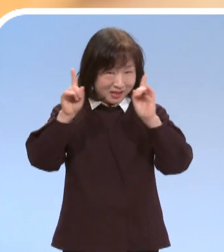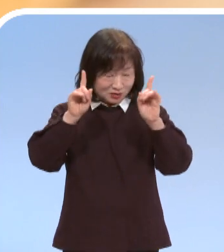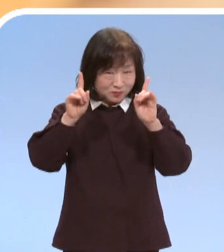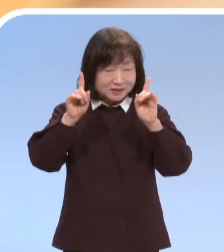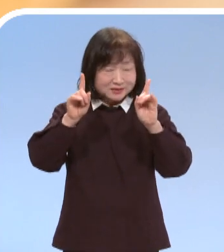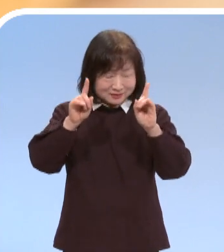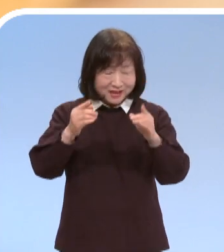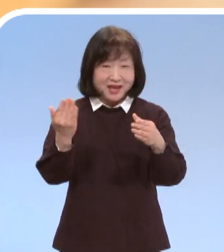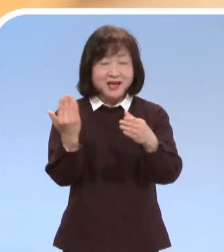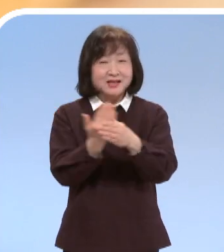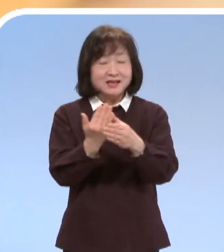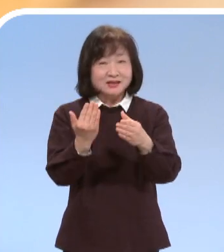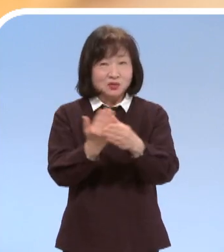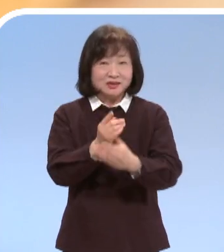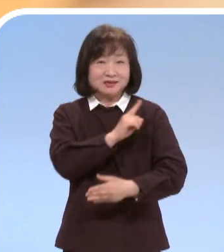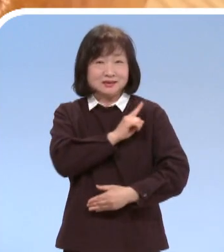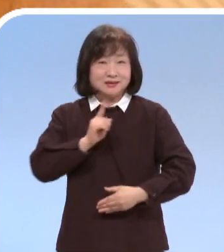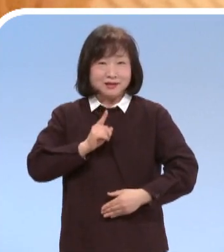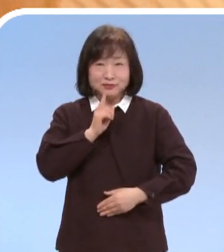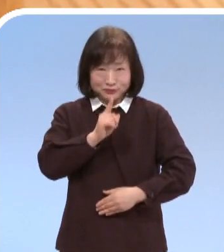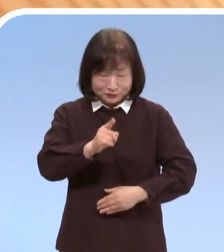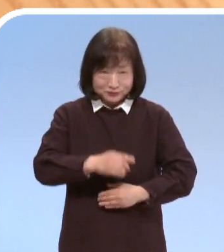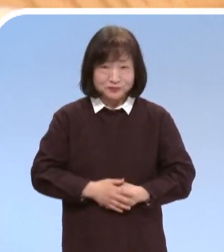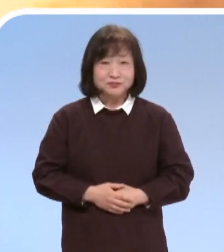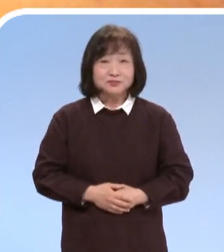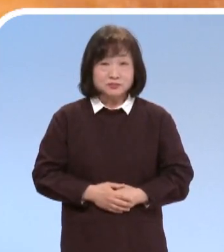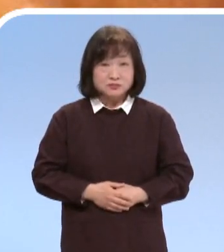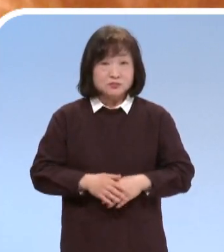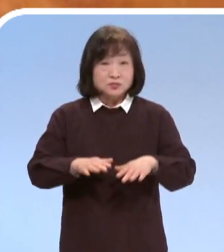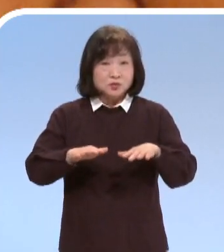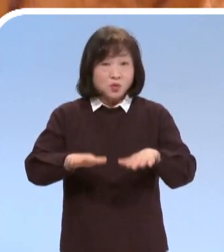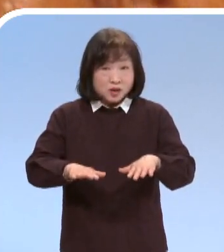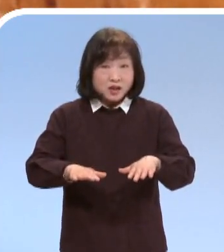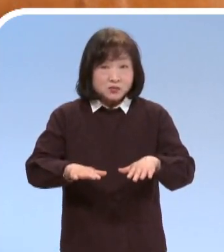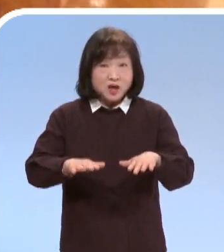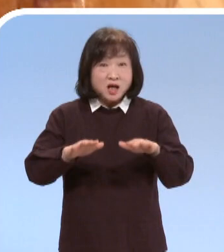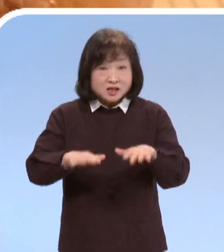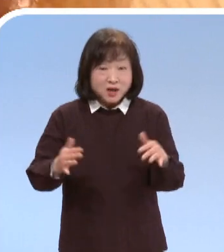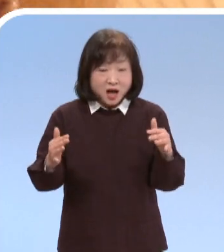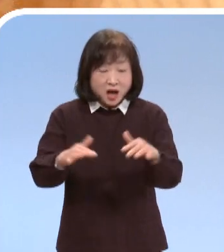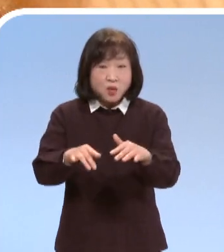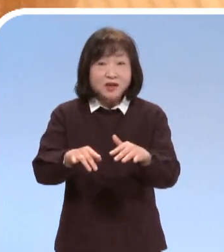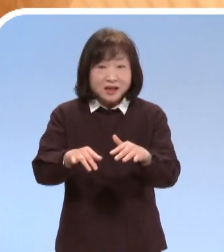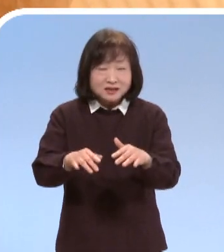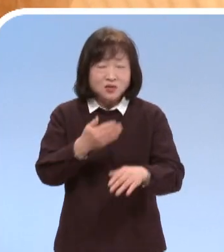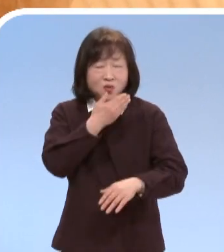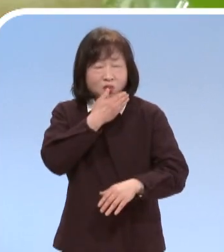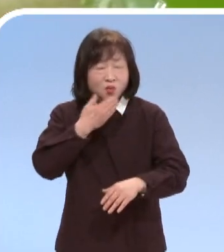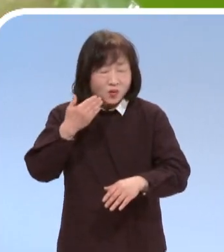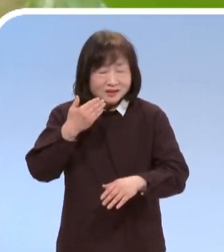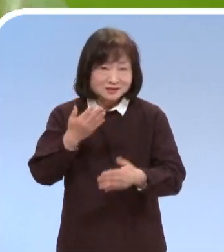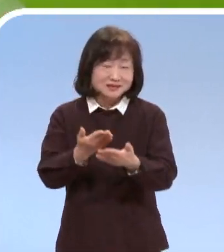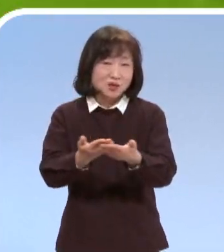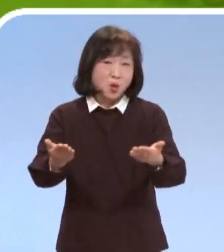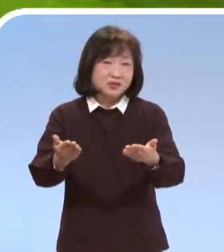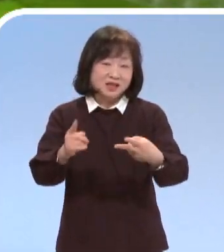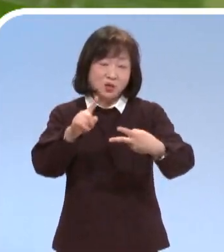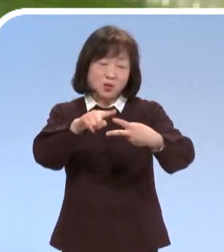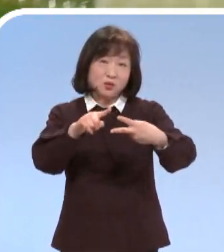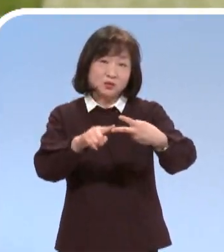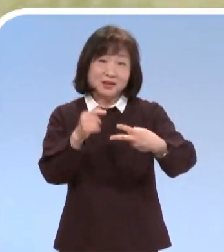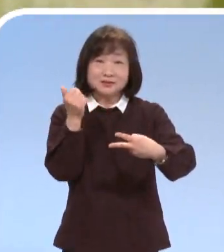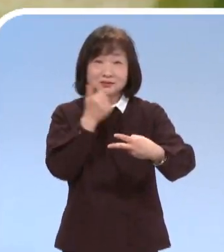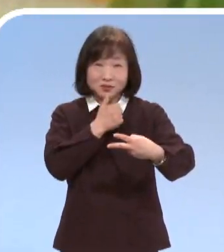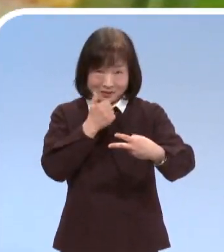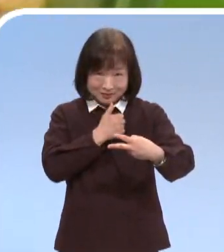サンドイッチデーと言われているんです。そこで今回は今話題の絶品サンドイッチをご紹介します